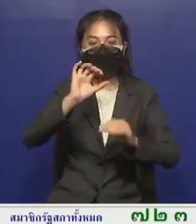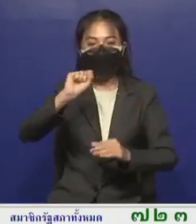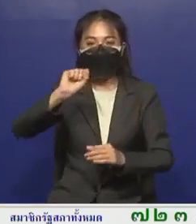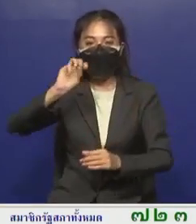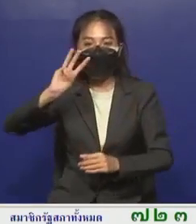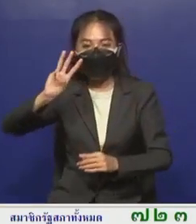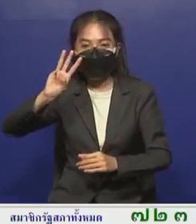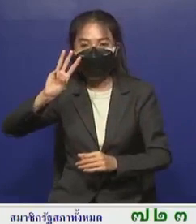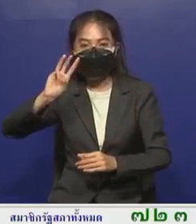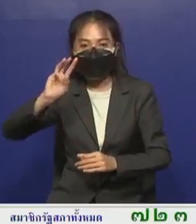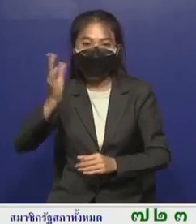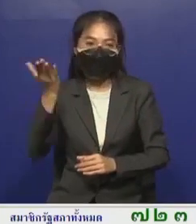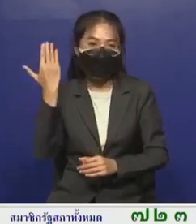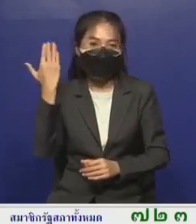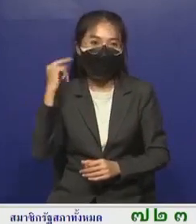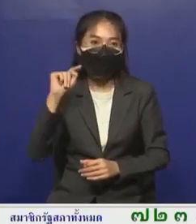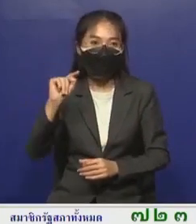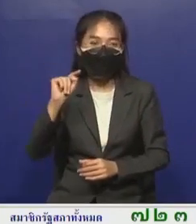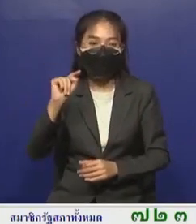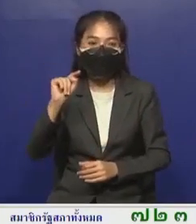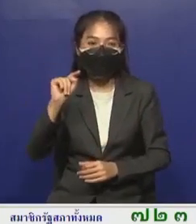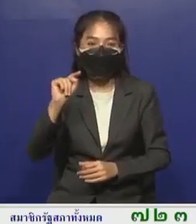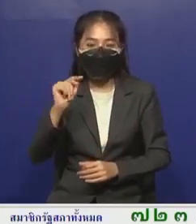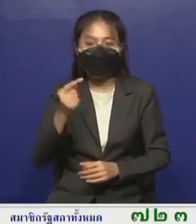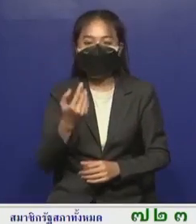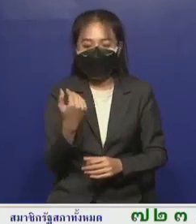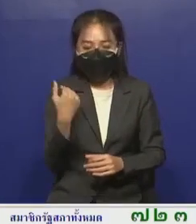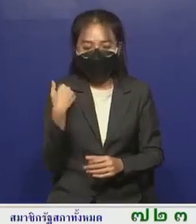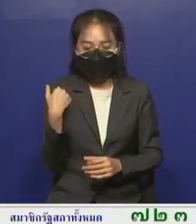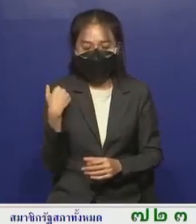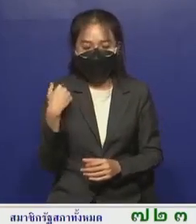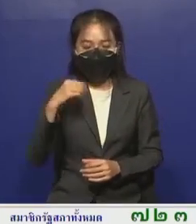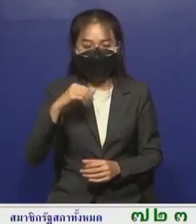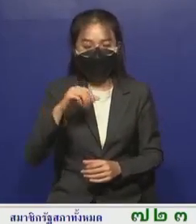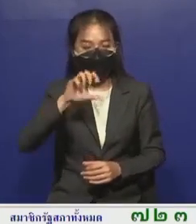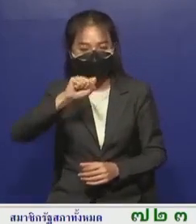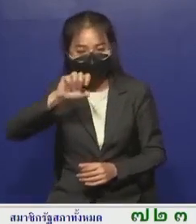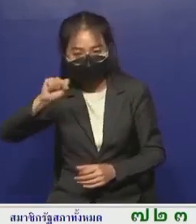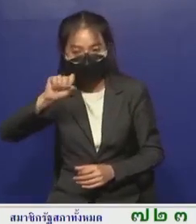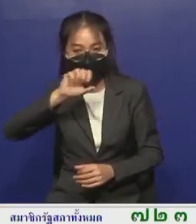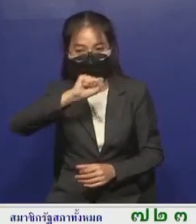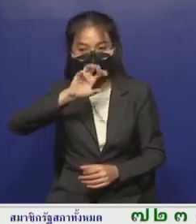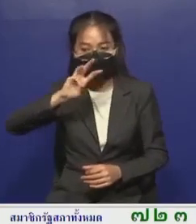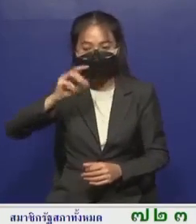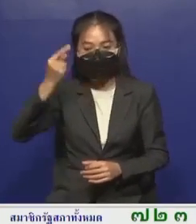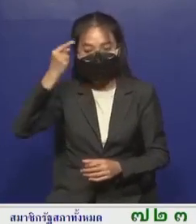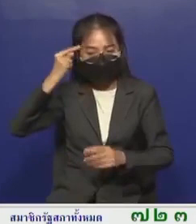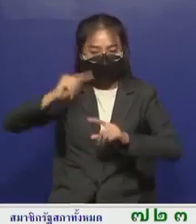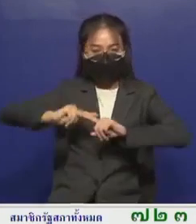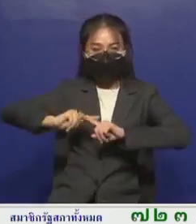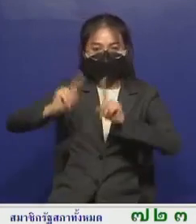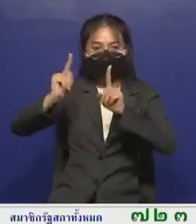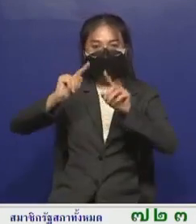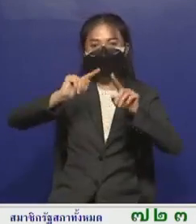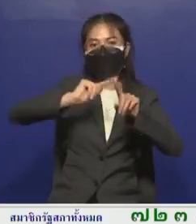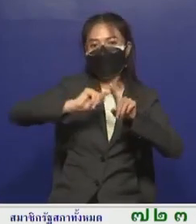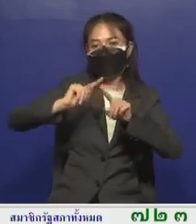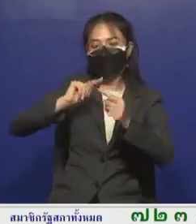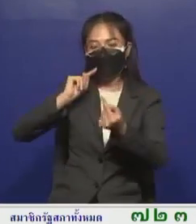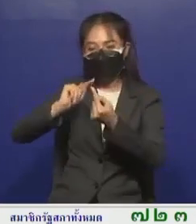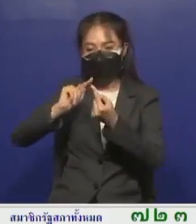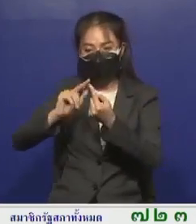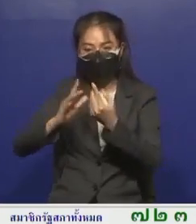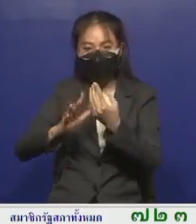เพื่อนสมาชิกหลายท่านที่ไม่เห็นด้วยกับการใช้ระบบสภาเดียวนะครับไม่ว่าจะเป็นอัดท่านวีระกรคำประกอบ